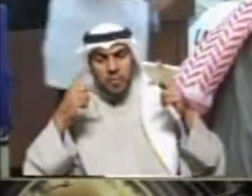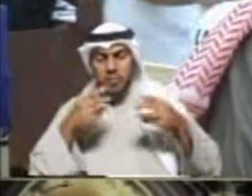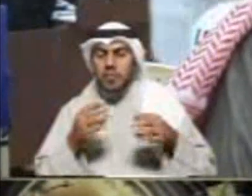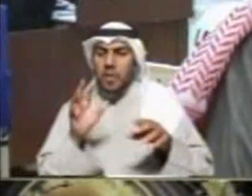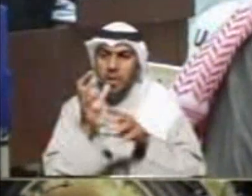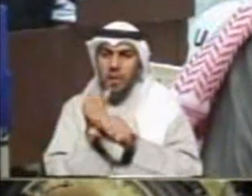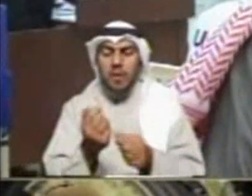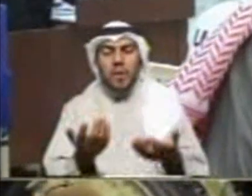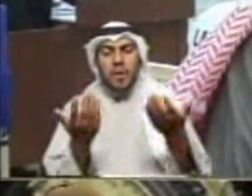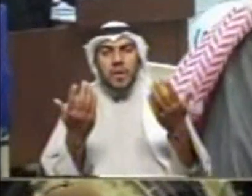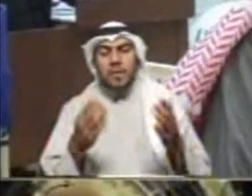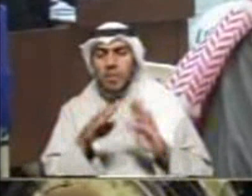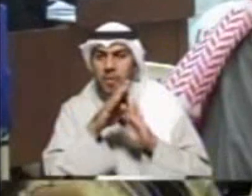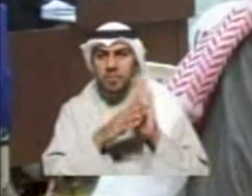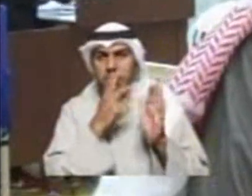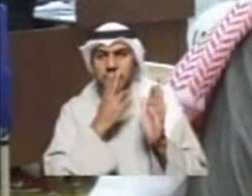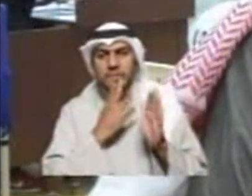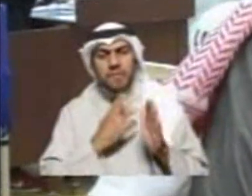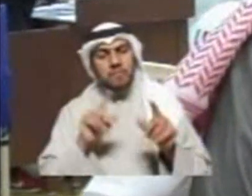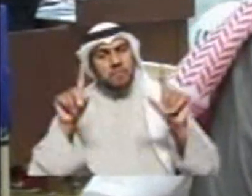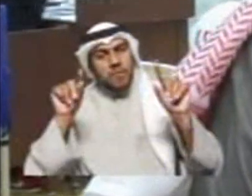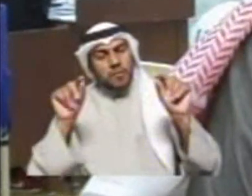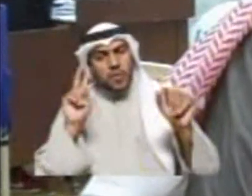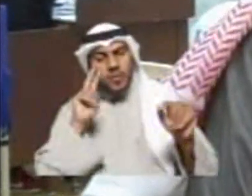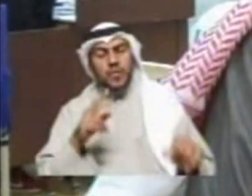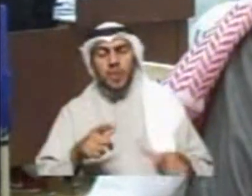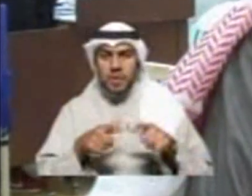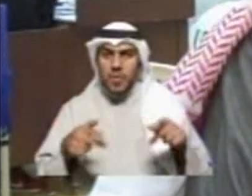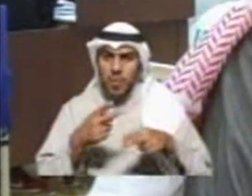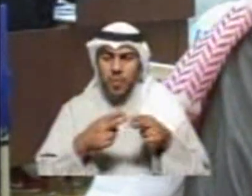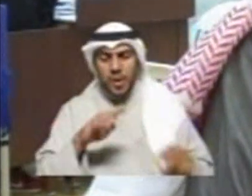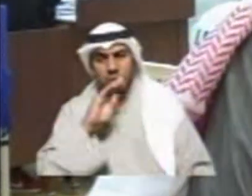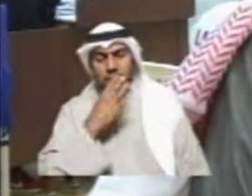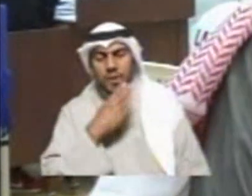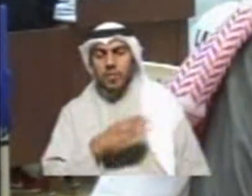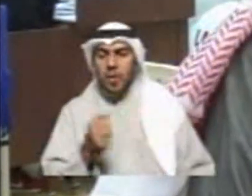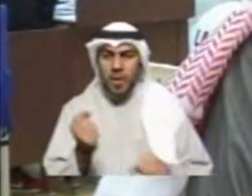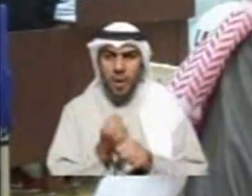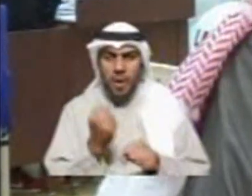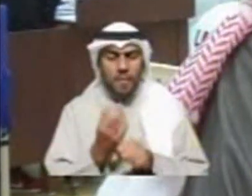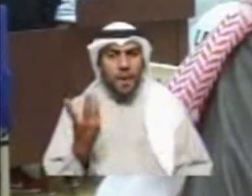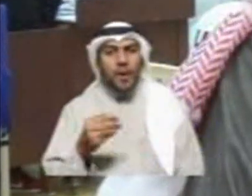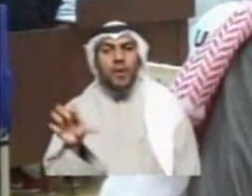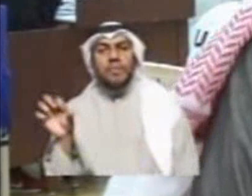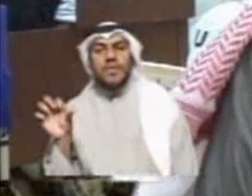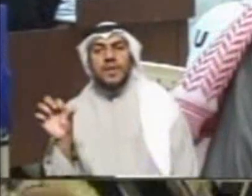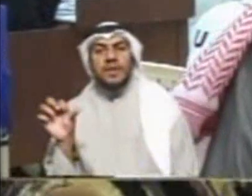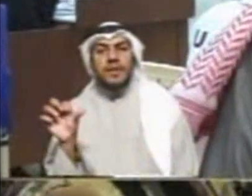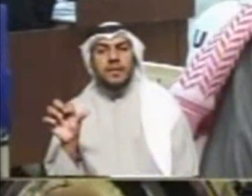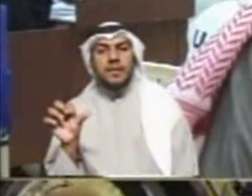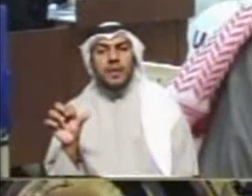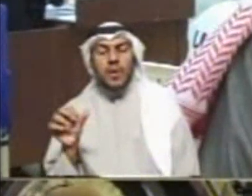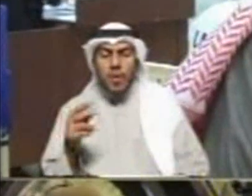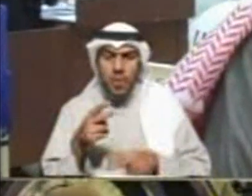والحضور والتنظيم المميز. مو غريب علينا دولة الكويت تنظيم التاسعة، وحنا أبطال